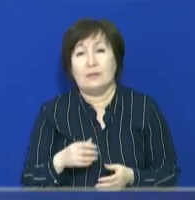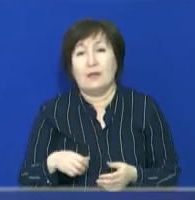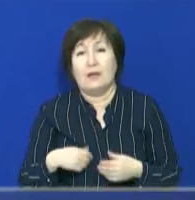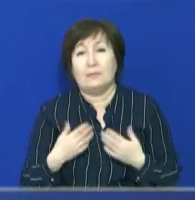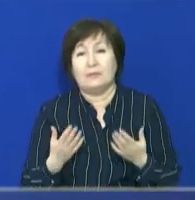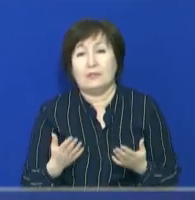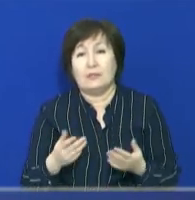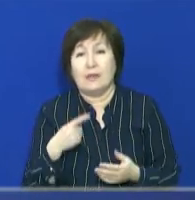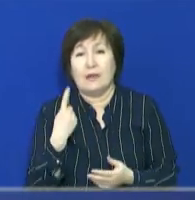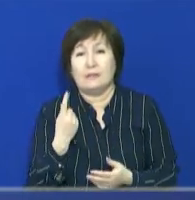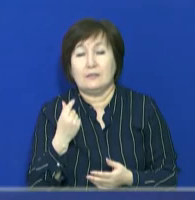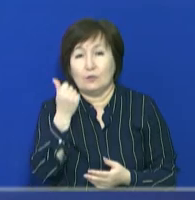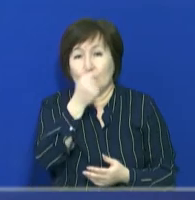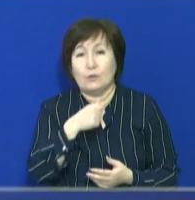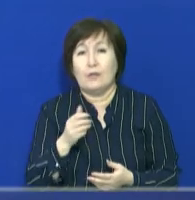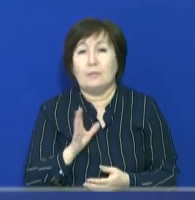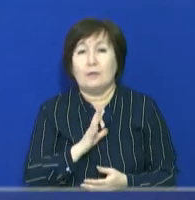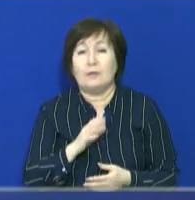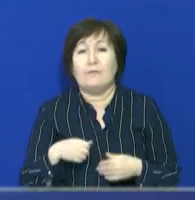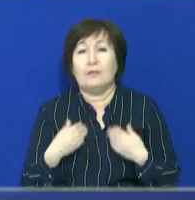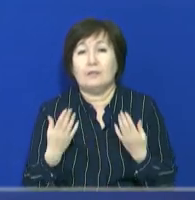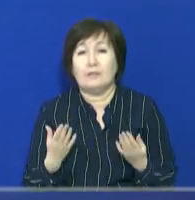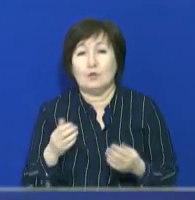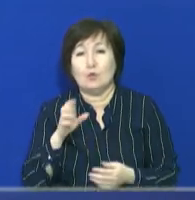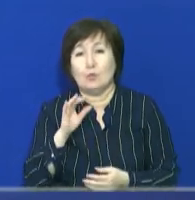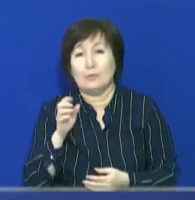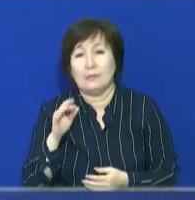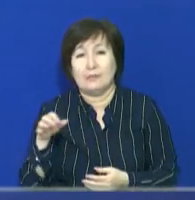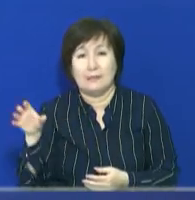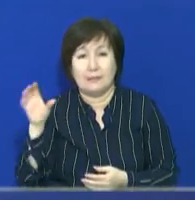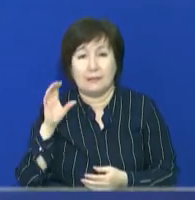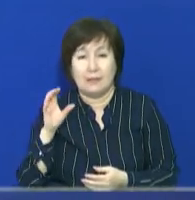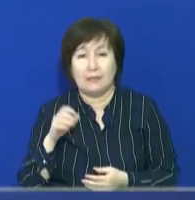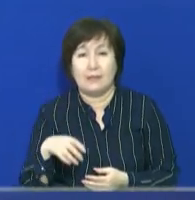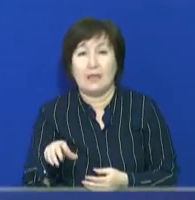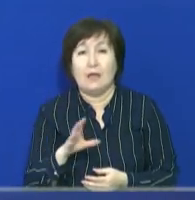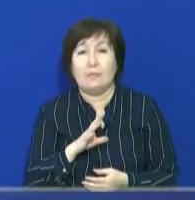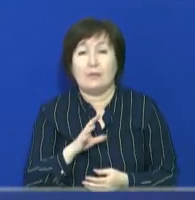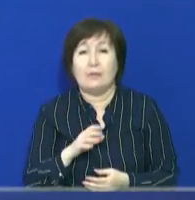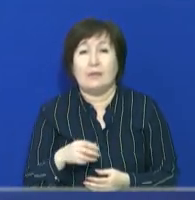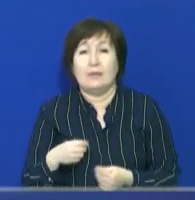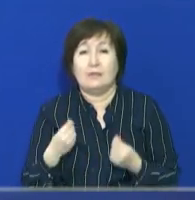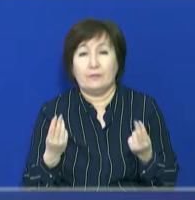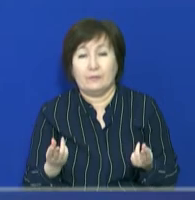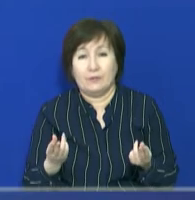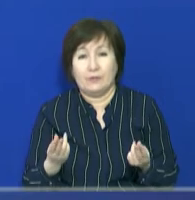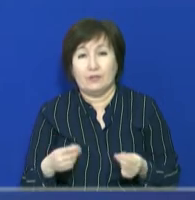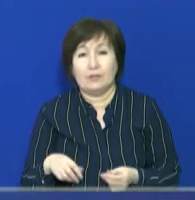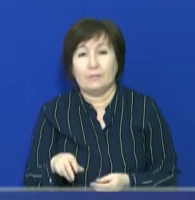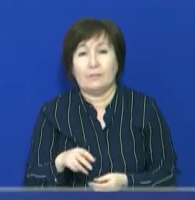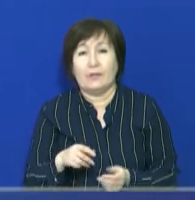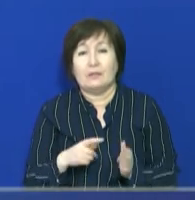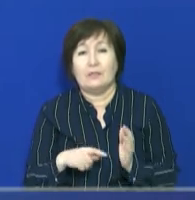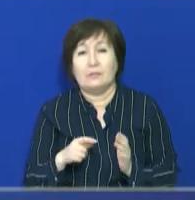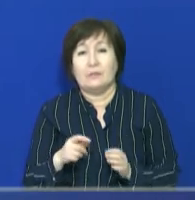төлем ретінде көшуге субсидия беріледі. Биыл оның мөлшері әр отбасы мүшесіне 70 айлық есептік көрсеткішті құрайды.